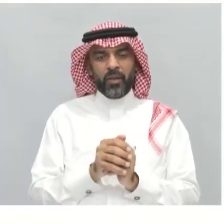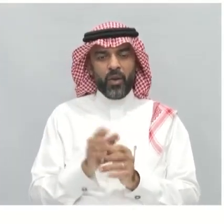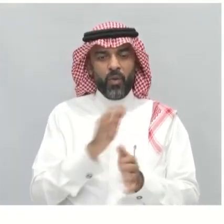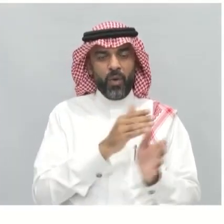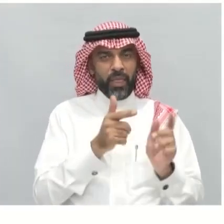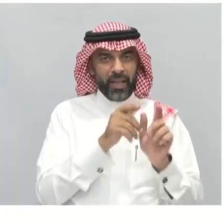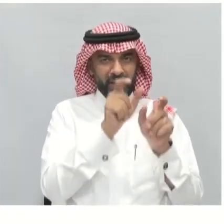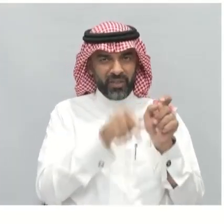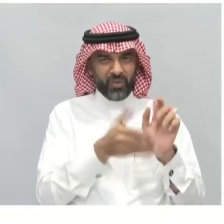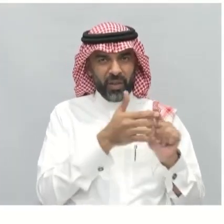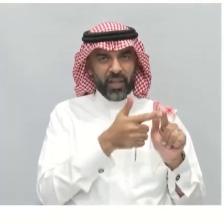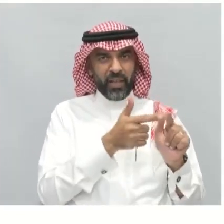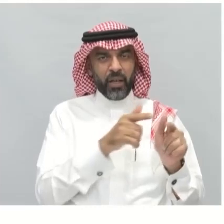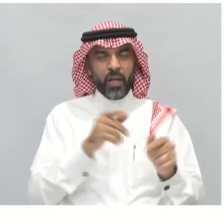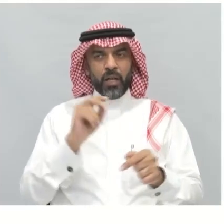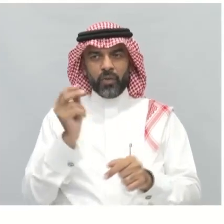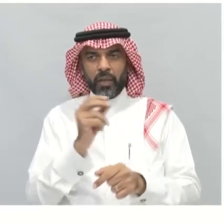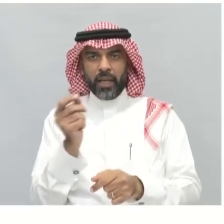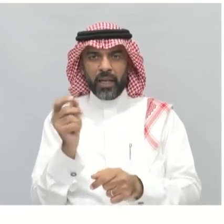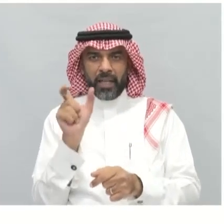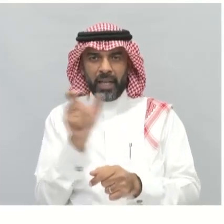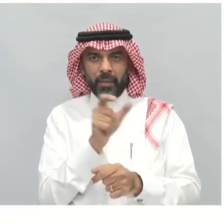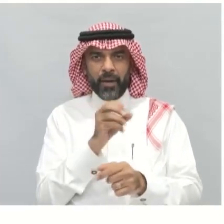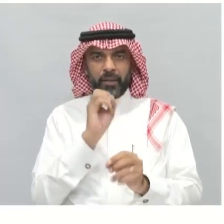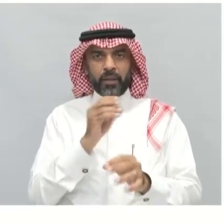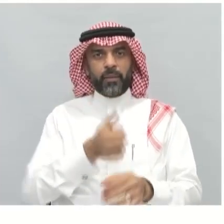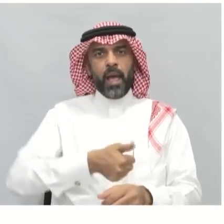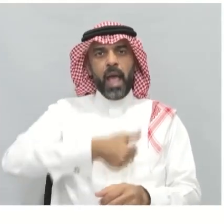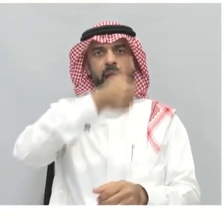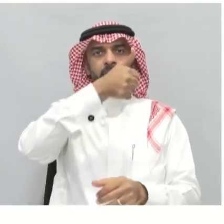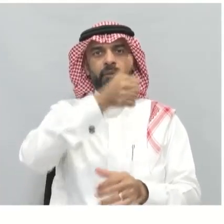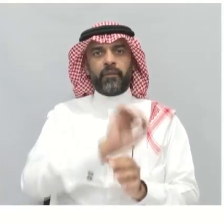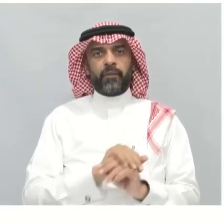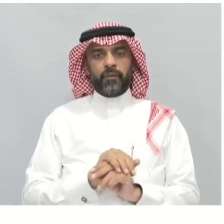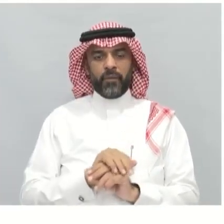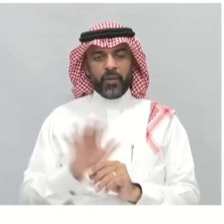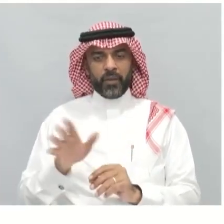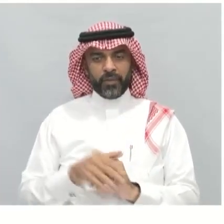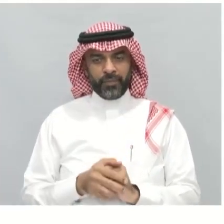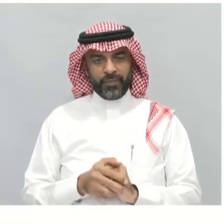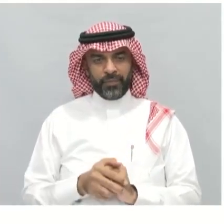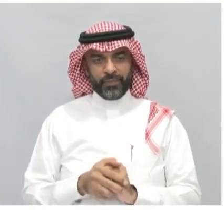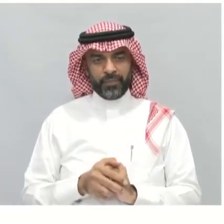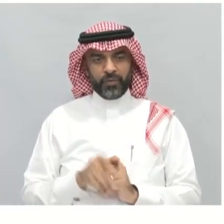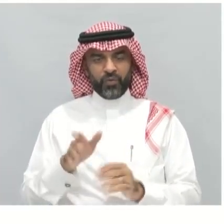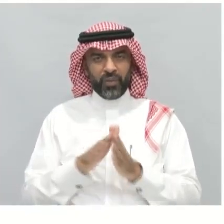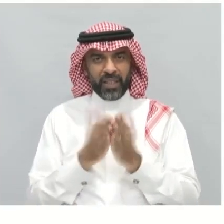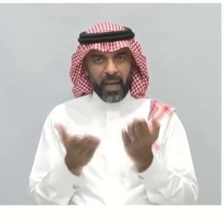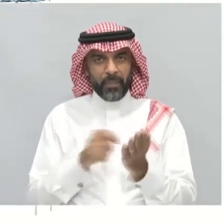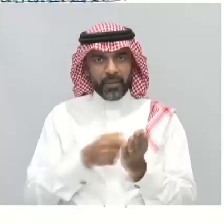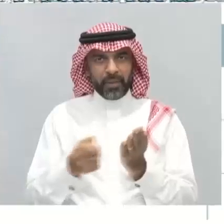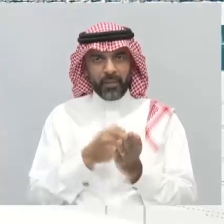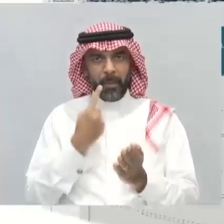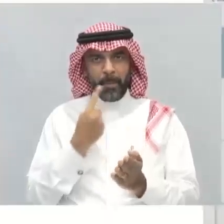صوره الف قائمه اكملوا هذا التدريب لديكم في صفحه 158 وهو ختام